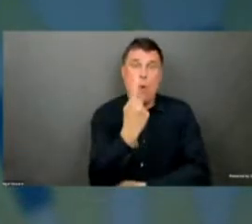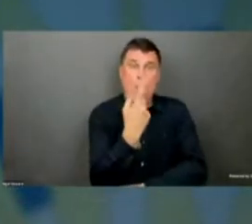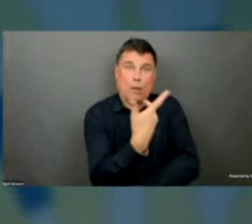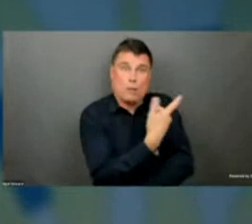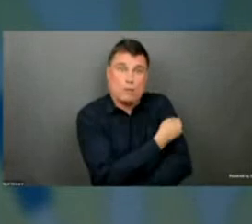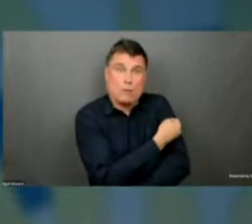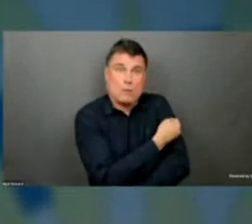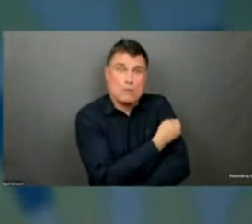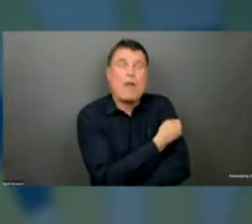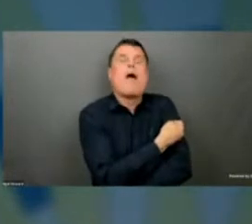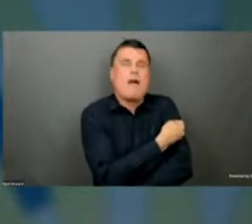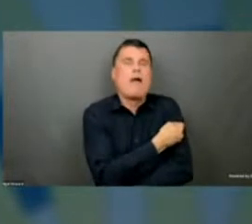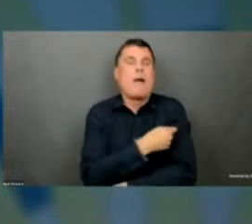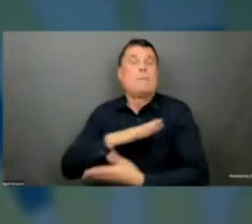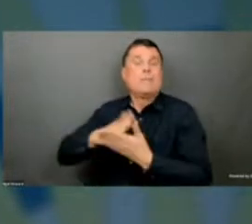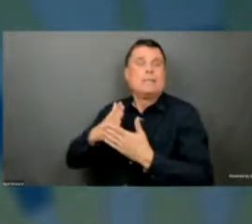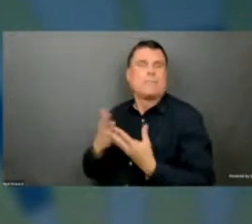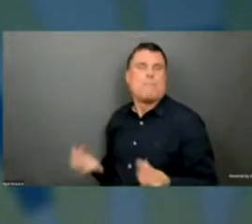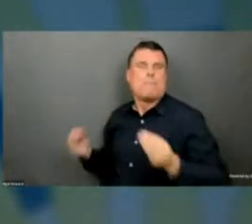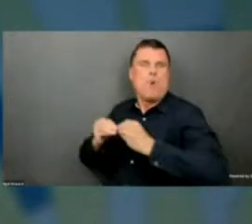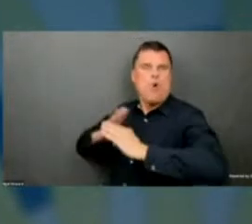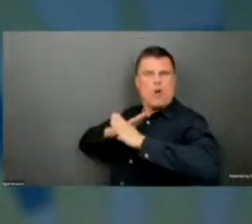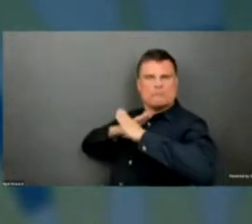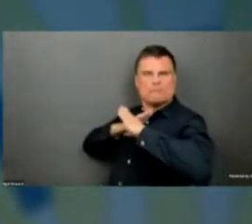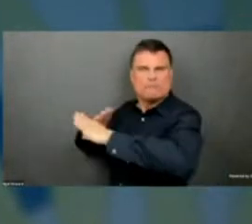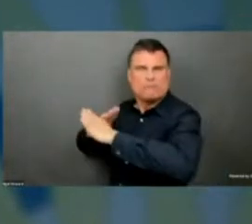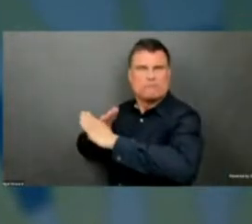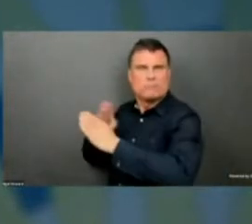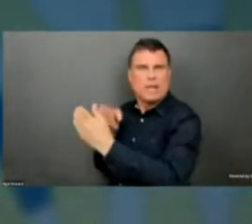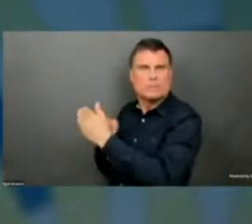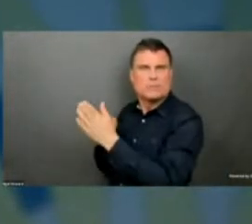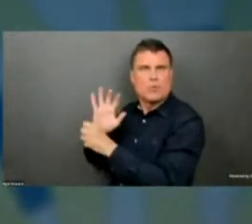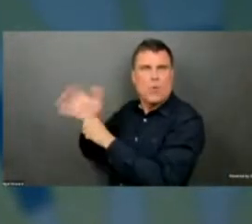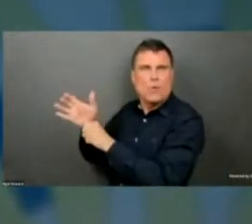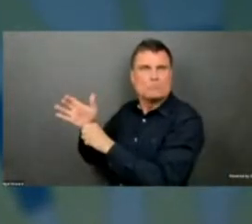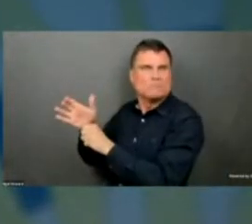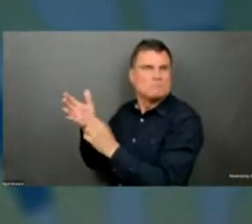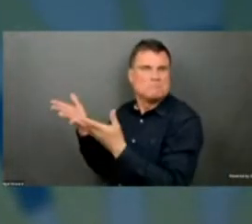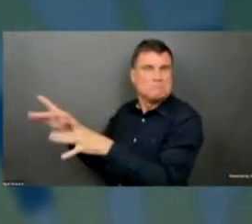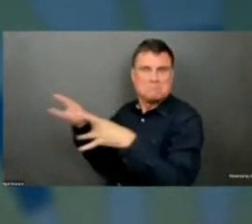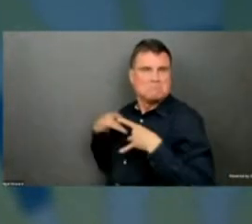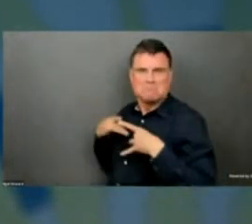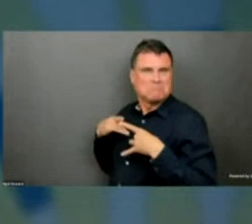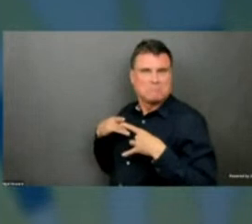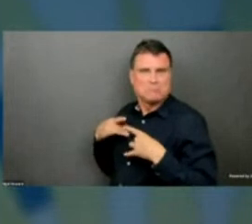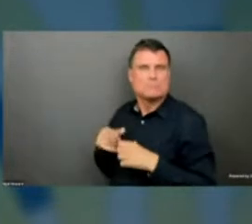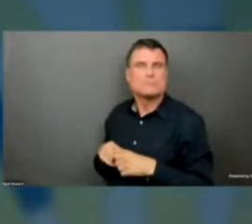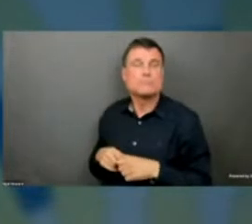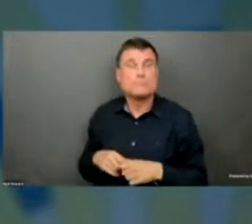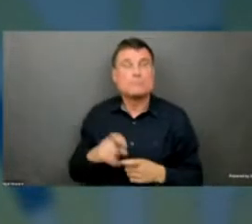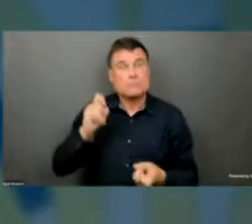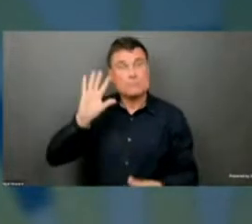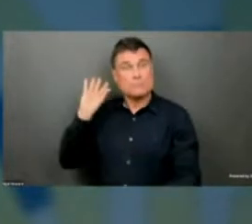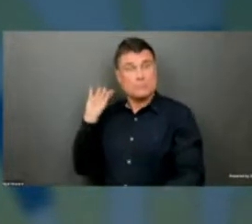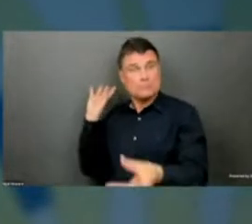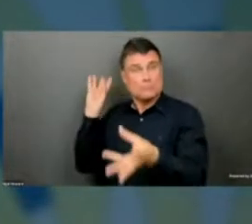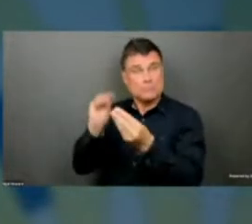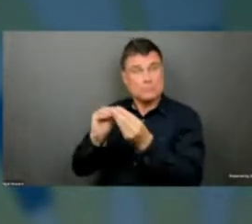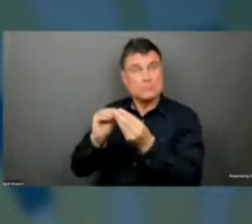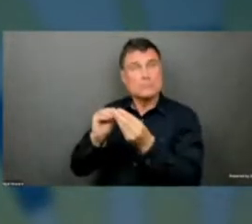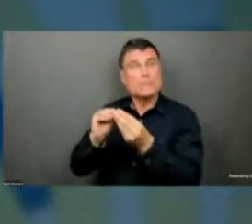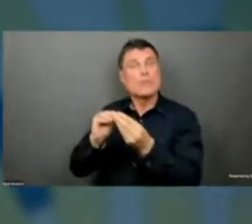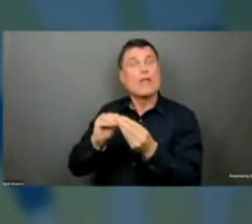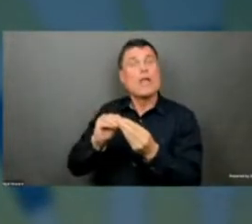段受的感染的情况， per 10,000 people， 这也是每1万个人里边的 the